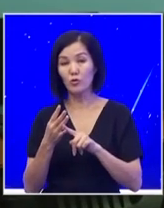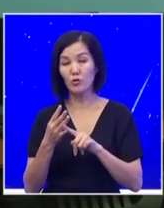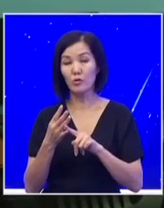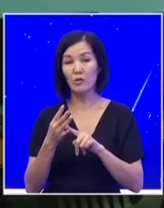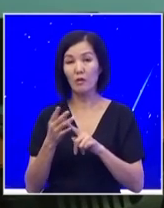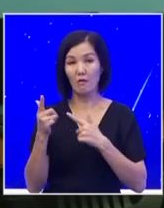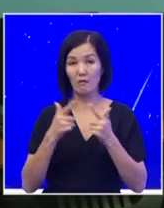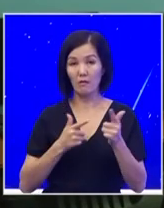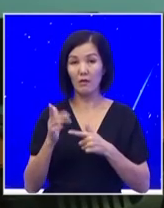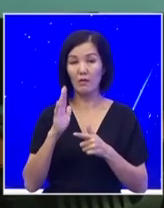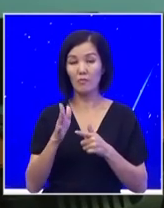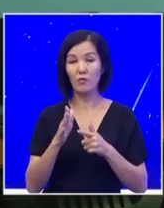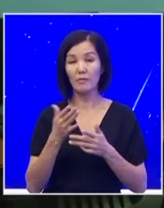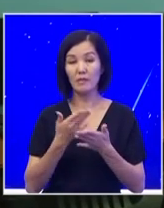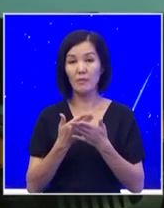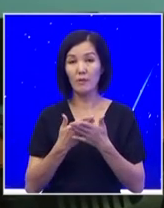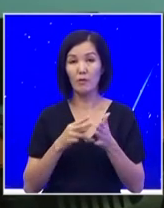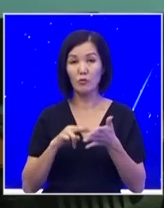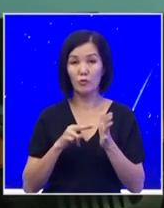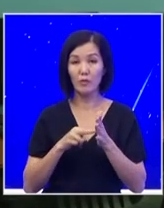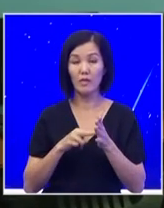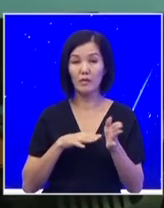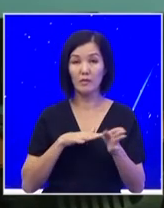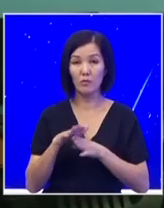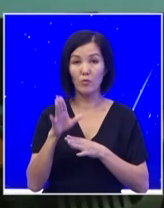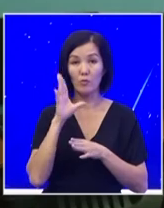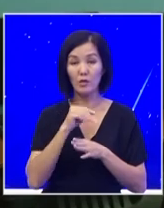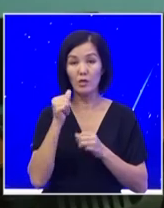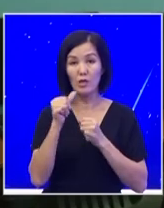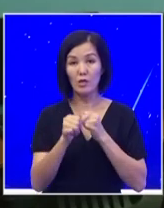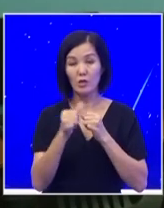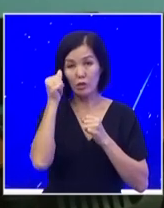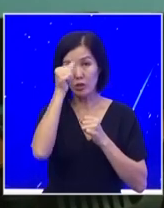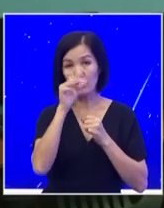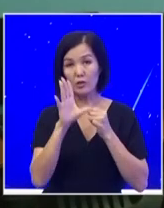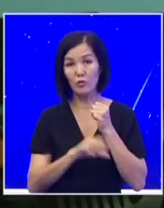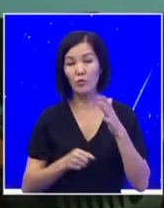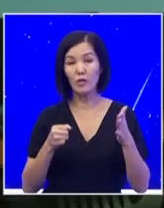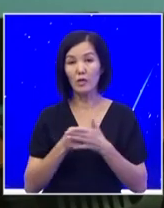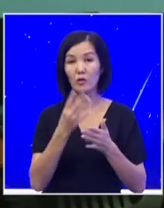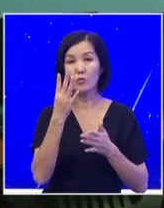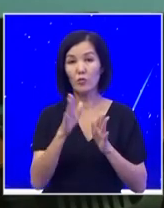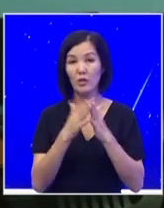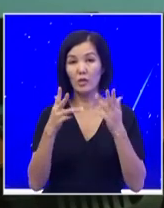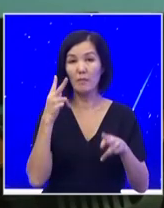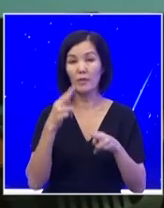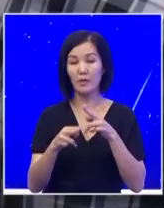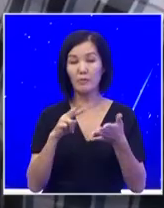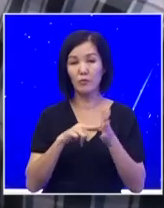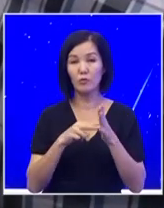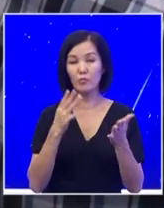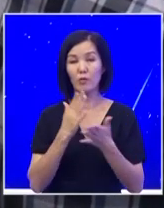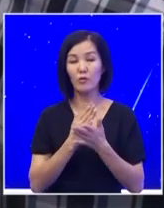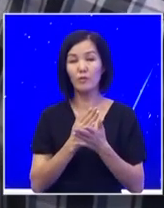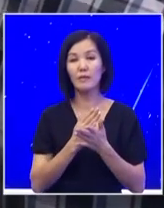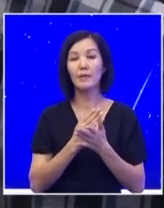боламыз. Егер сол жоспарға сай үлгерсек, жылдың соңына дейін түгел 4 томды бітіреміз деп ойлап отырмыз. Бір